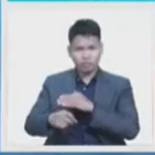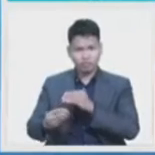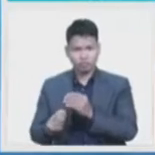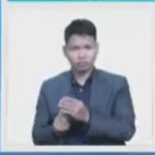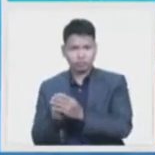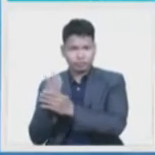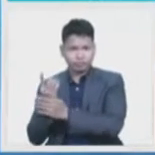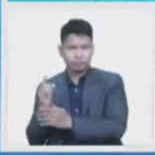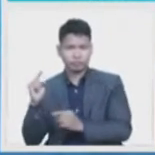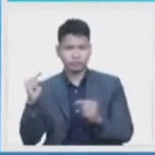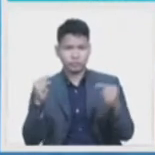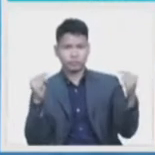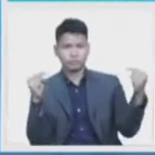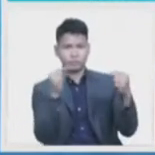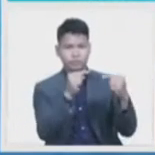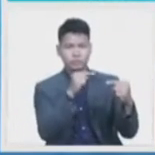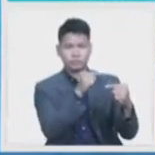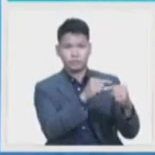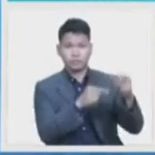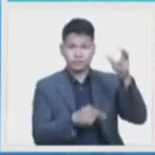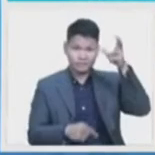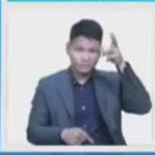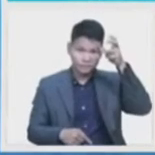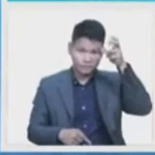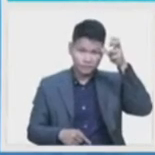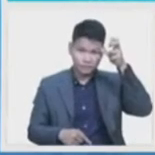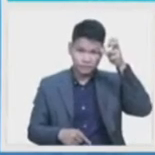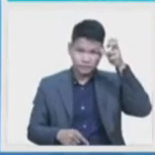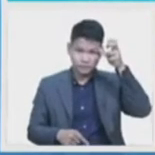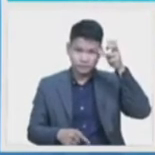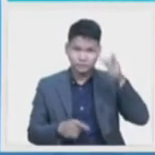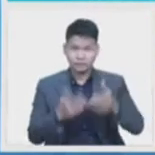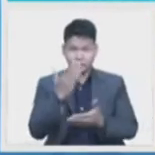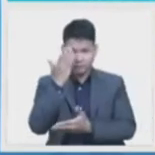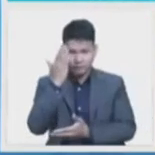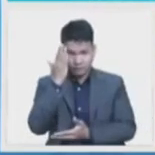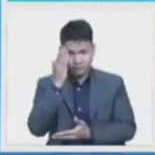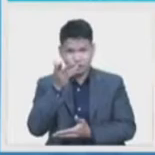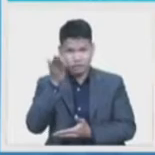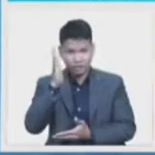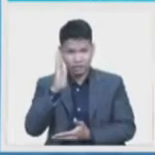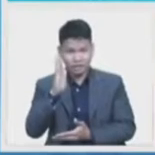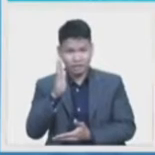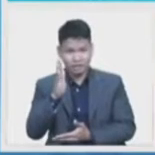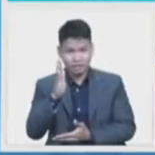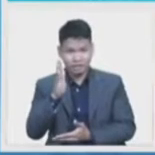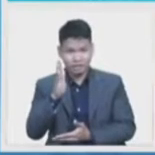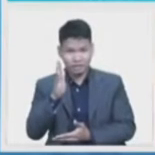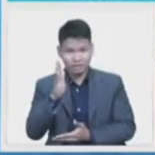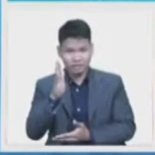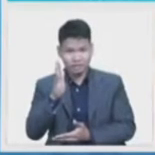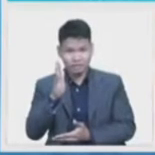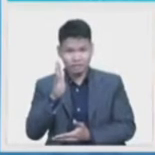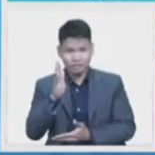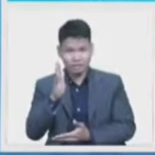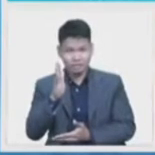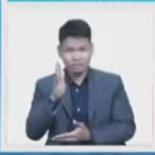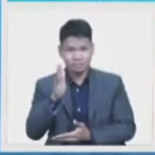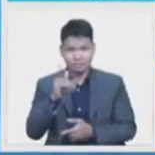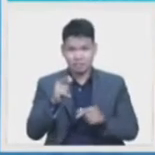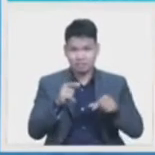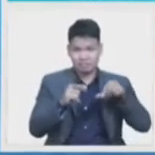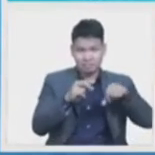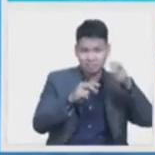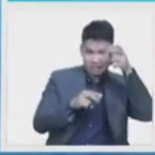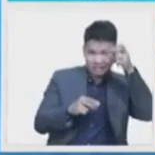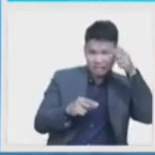muaway ni Satanas. Kay Dios man ka, pili man ko sa langit, anita,